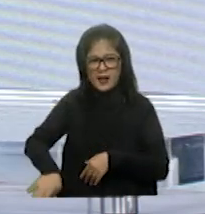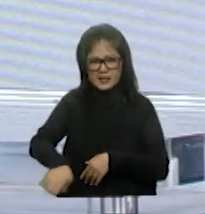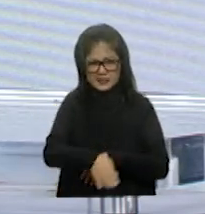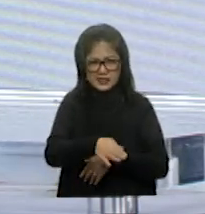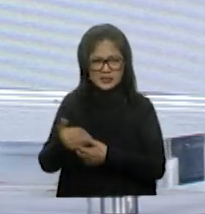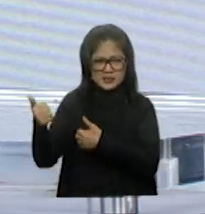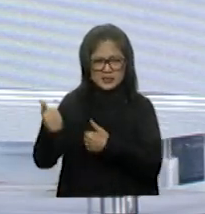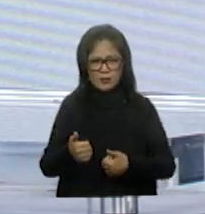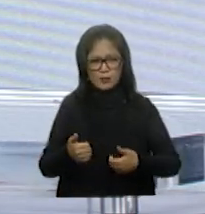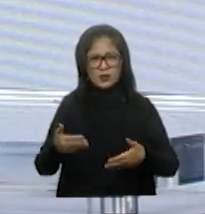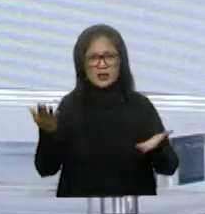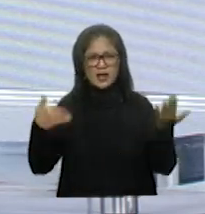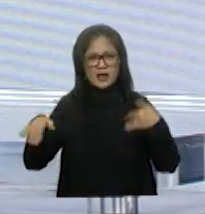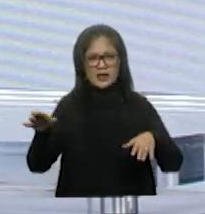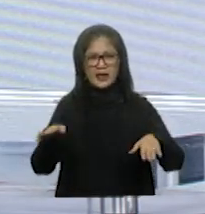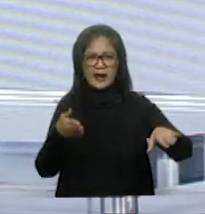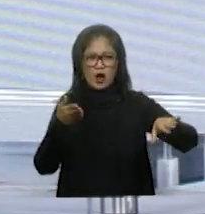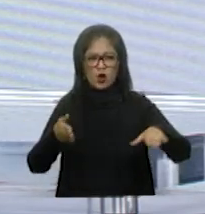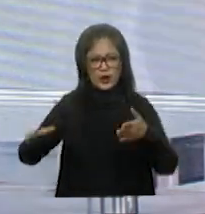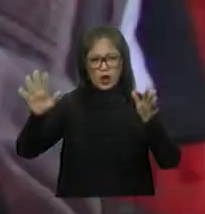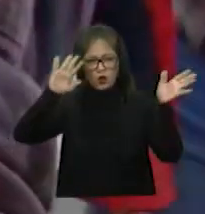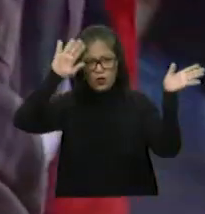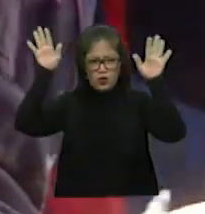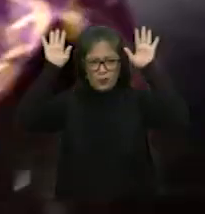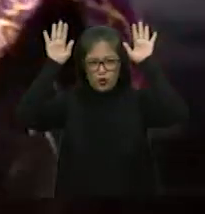meriah dengan tarian reog Ponorogo.